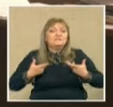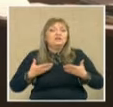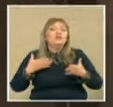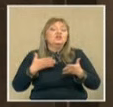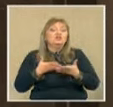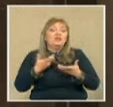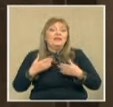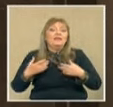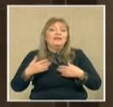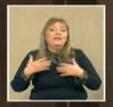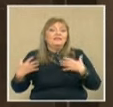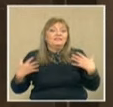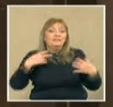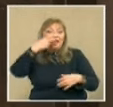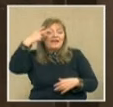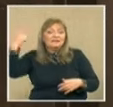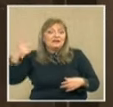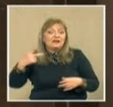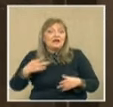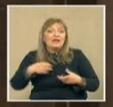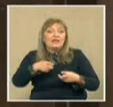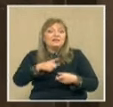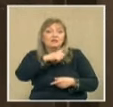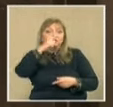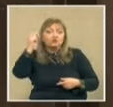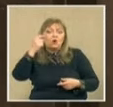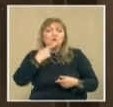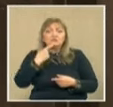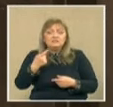толкова на толкова години и в същото време е